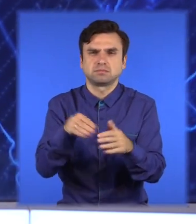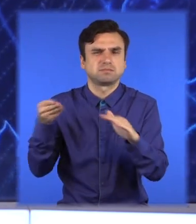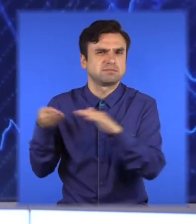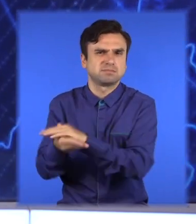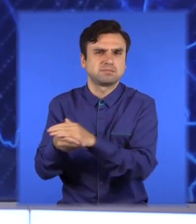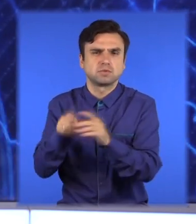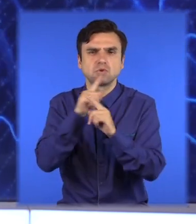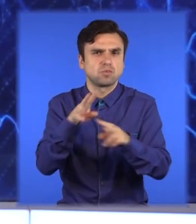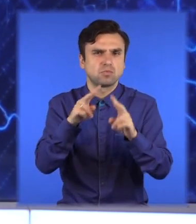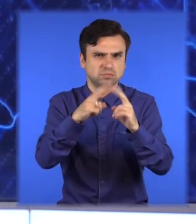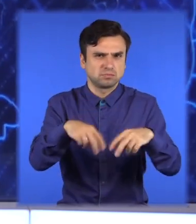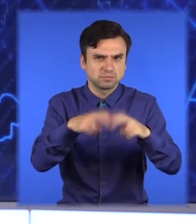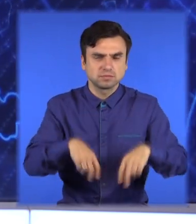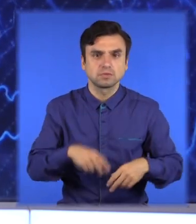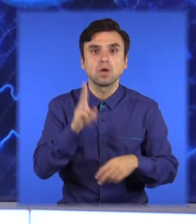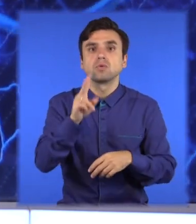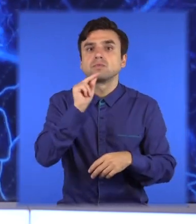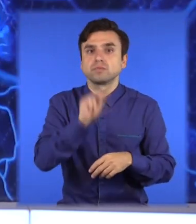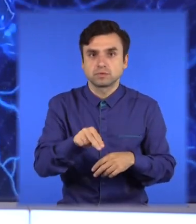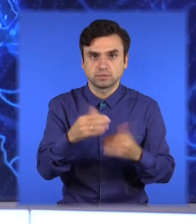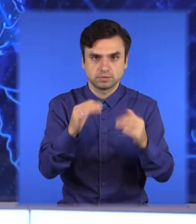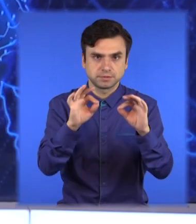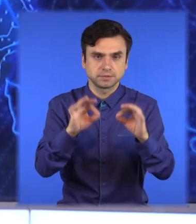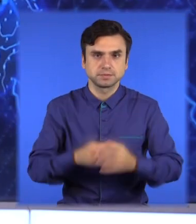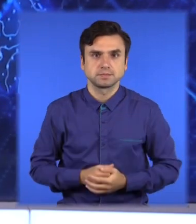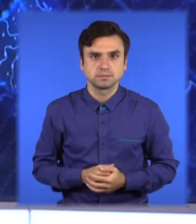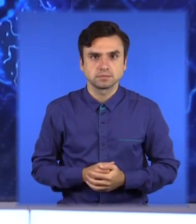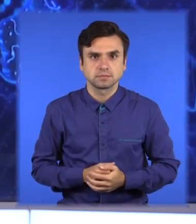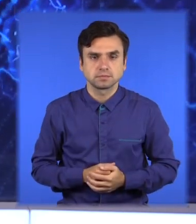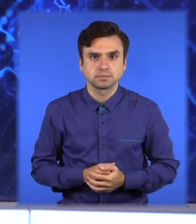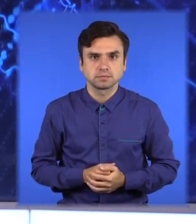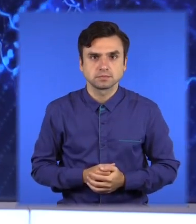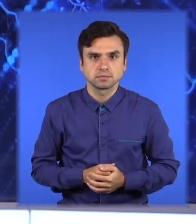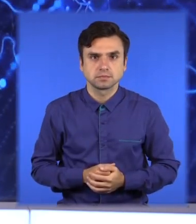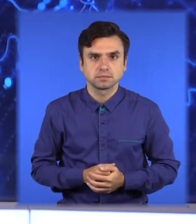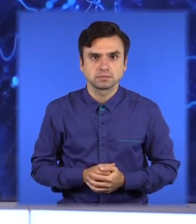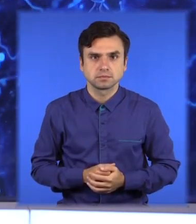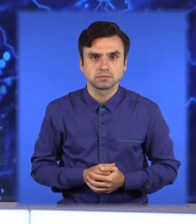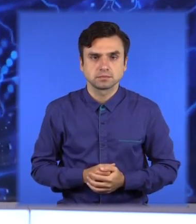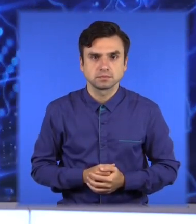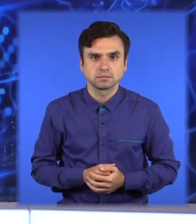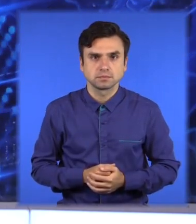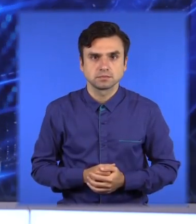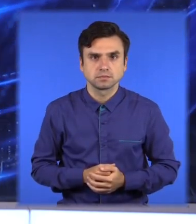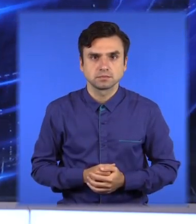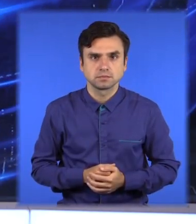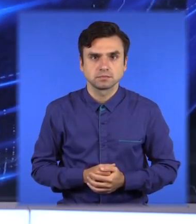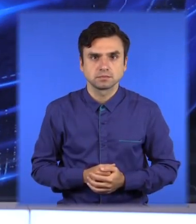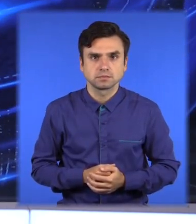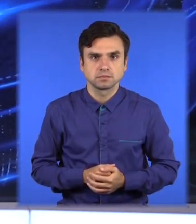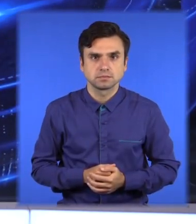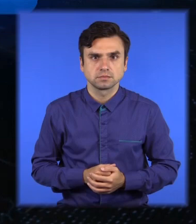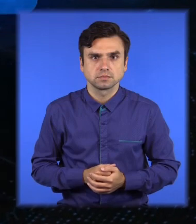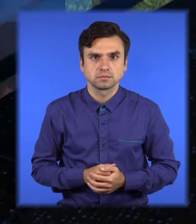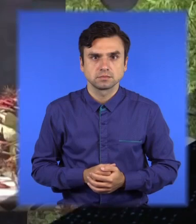навіть не розслідувавши її. Почула трагічну історію смерті дитини Ганна Штонда. Тож, чи є в цій справі винні, дізнаємося з сюжету.